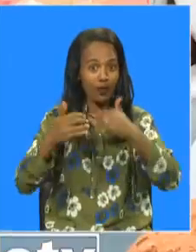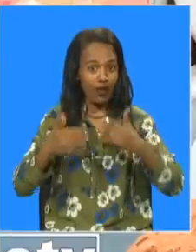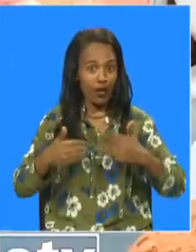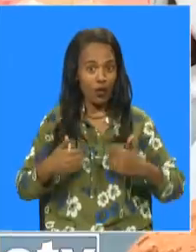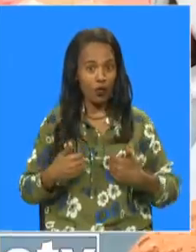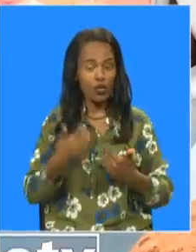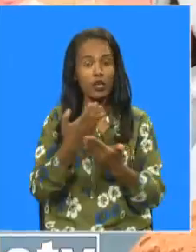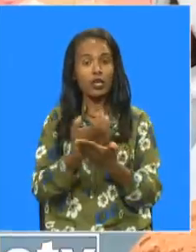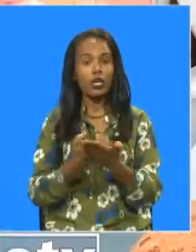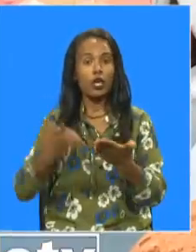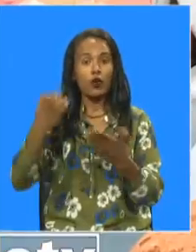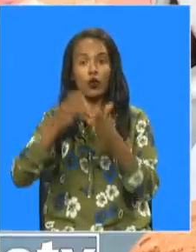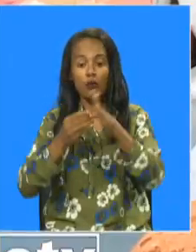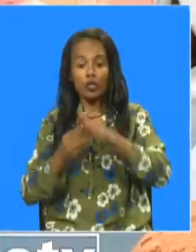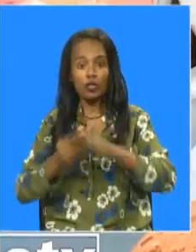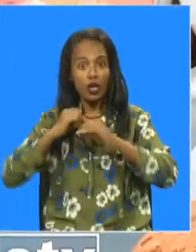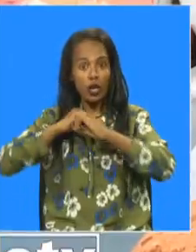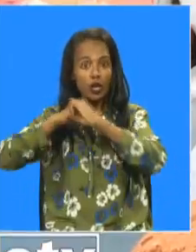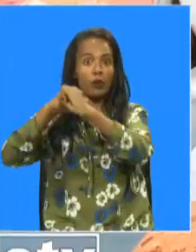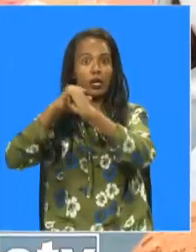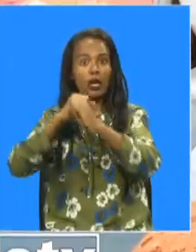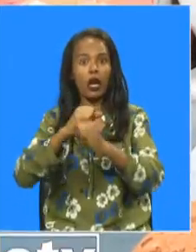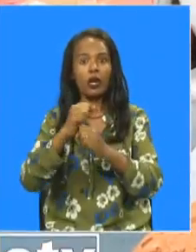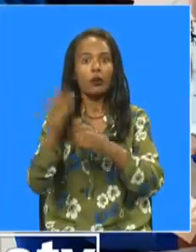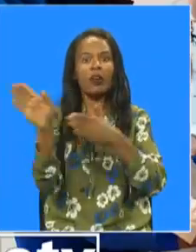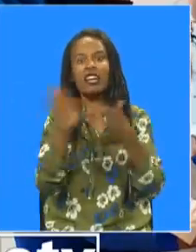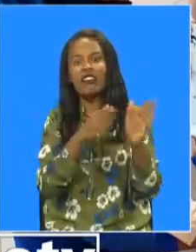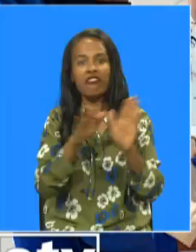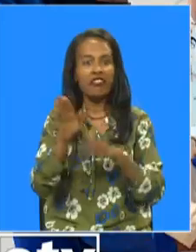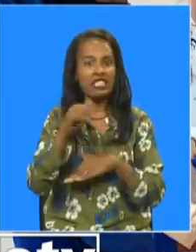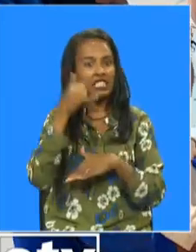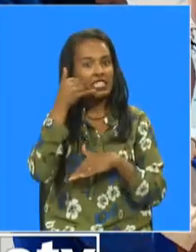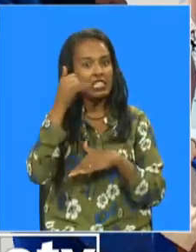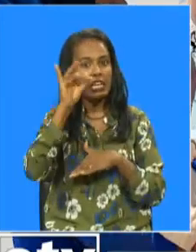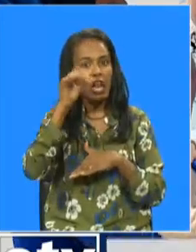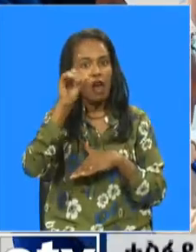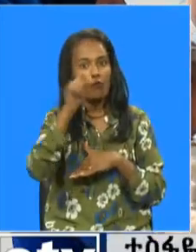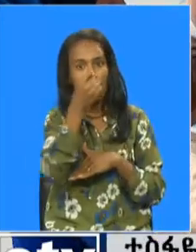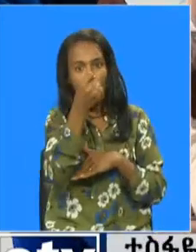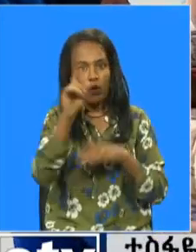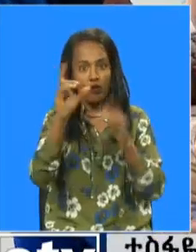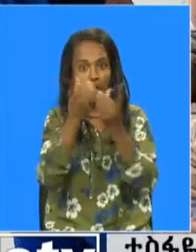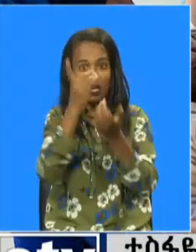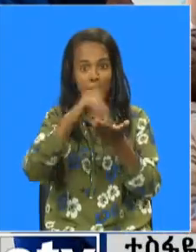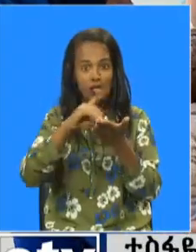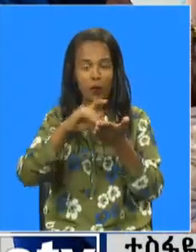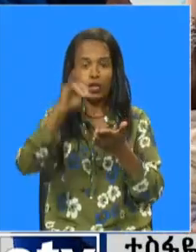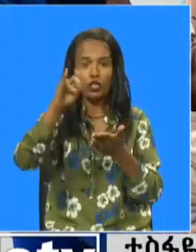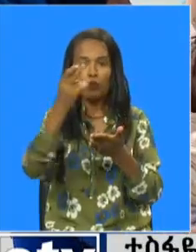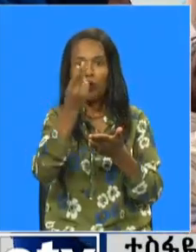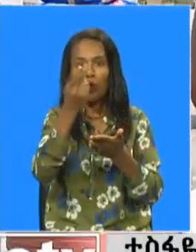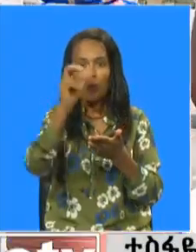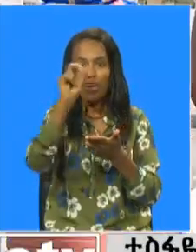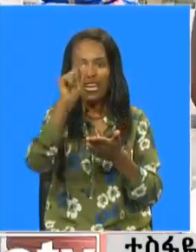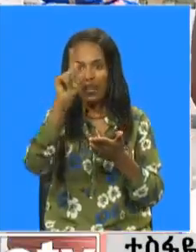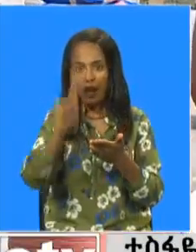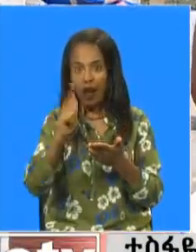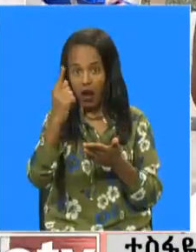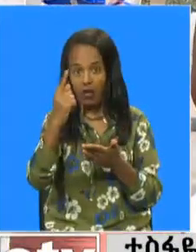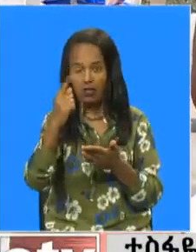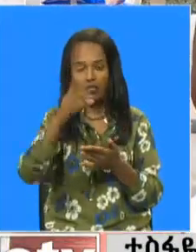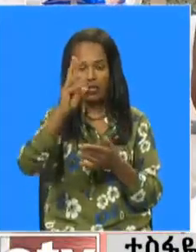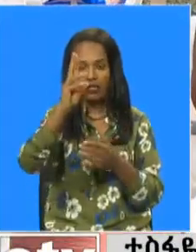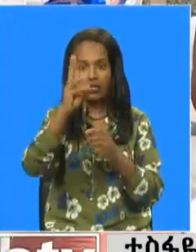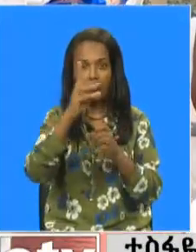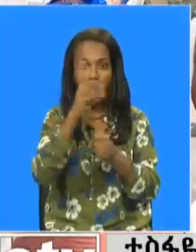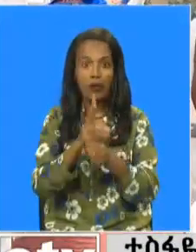ያለውን የኢኮኖሚ ጫና ለመከላከል በሚል በንፋስ ስልክ ላፍቶ ክፍለ ከተማ ጀሞ ወረዳ አንድ አካባቢ እስከ 6 ዓመት